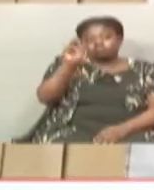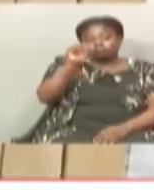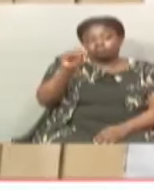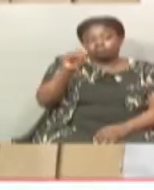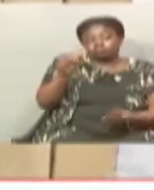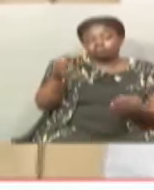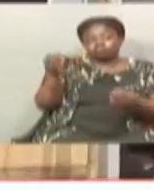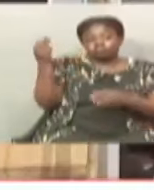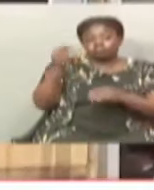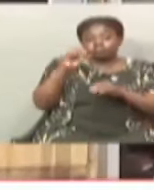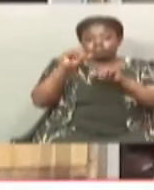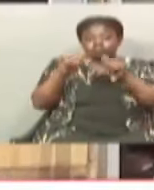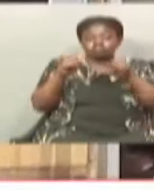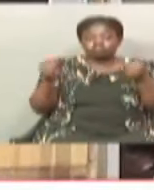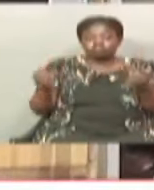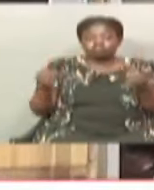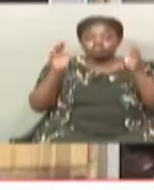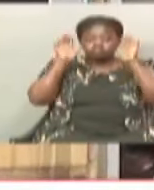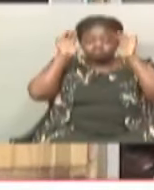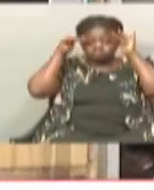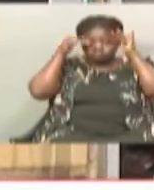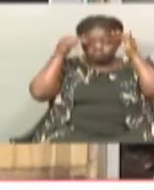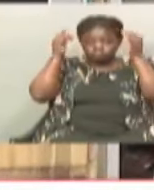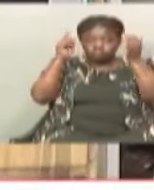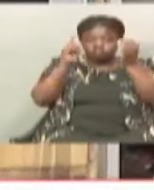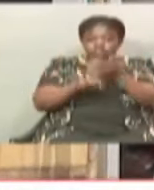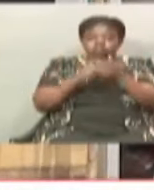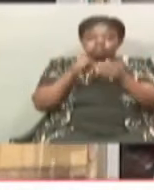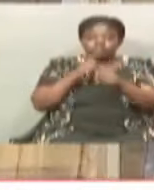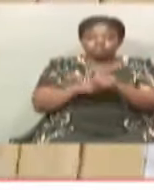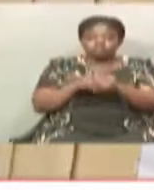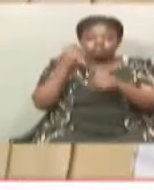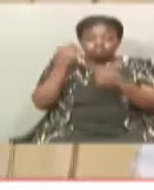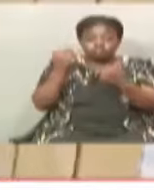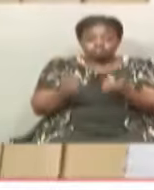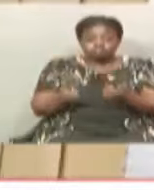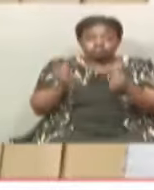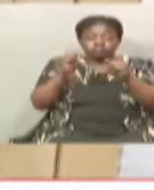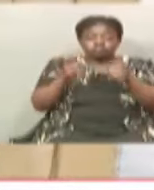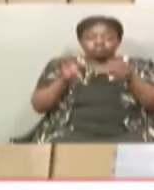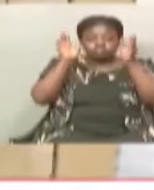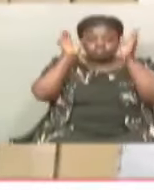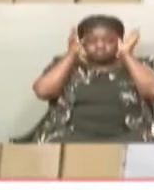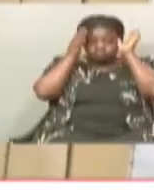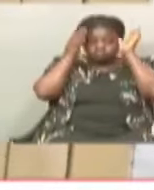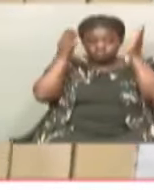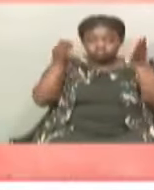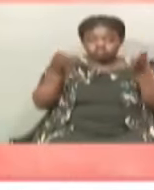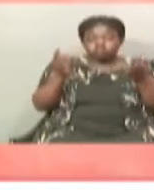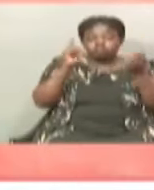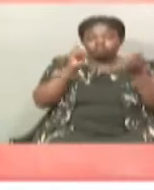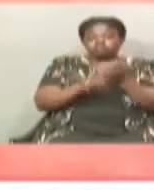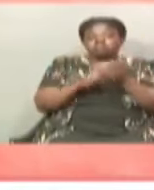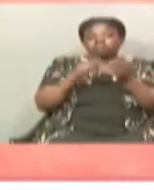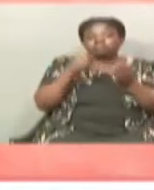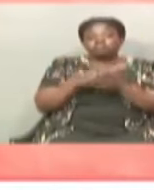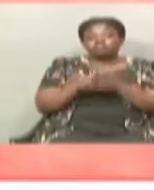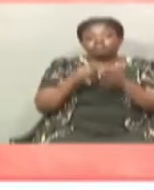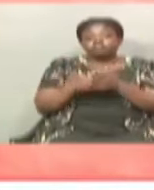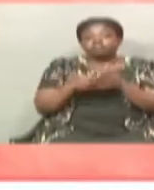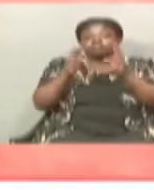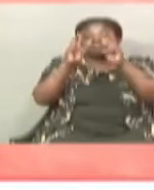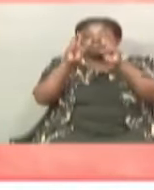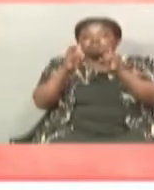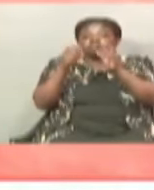obumyo n'ofunamu agamba nti kiseera abantu bamanye nti osobola bulungi okulunda obumyo n'ofuna sente. Nga omulamu